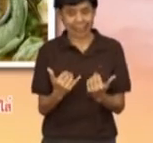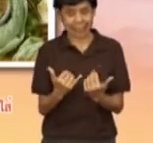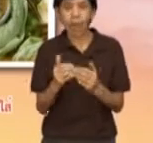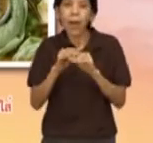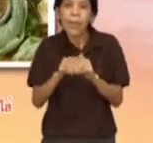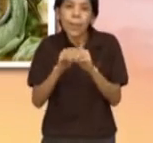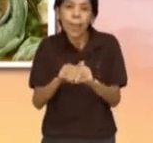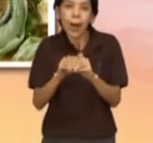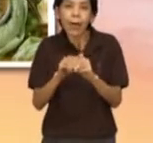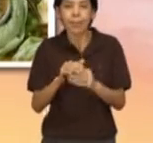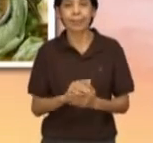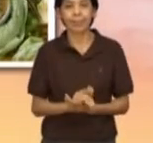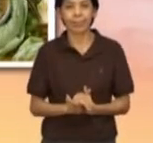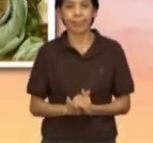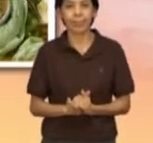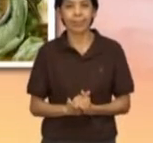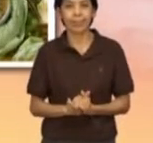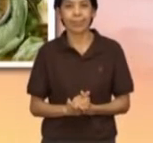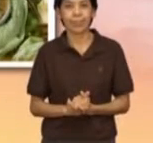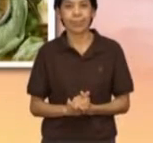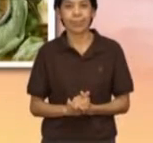ทิใส